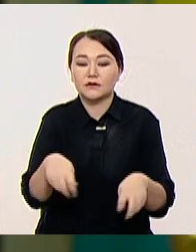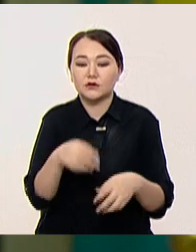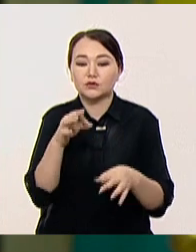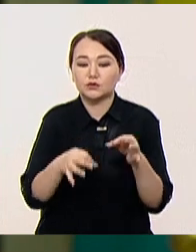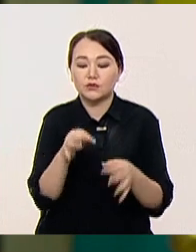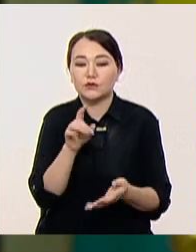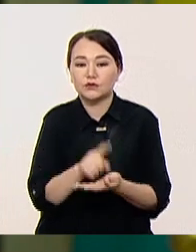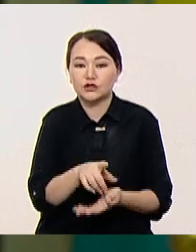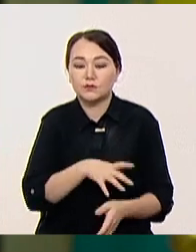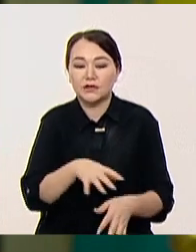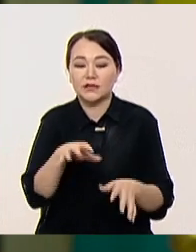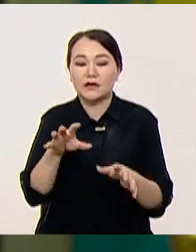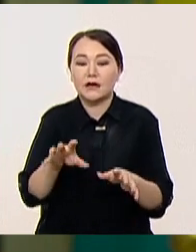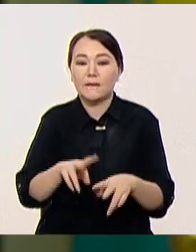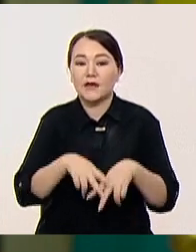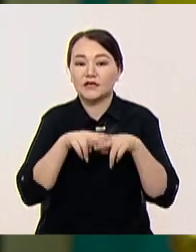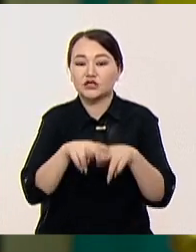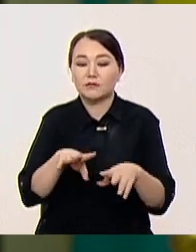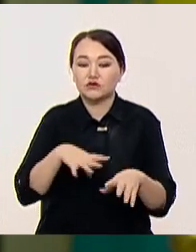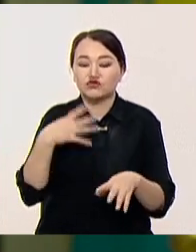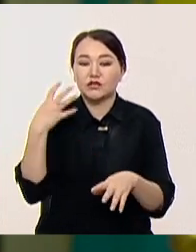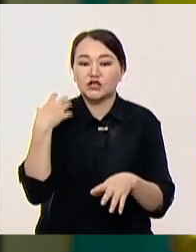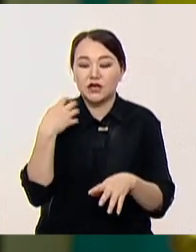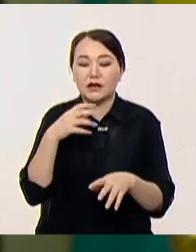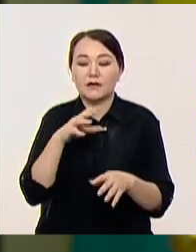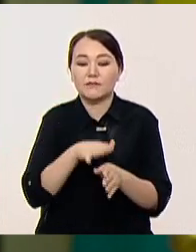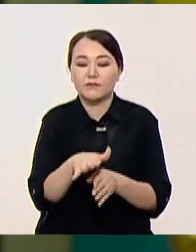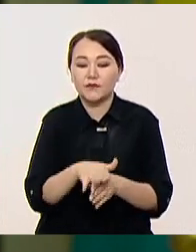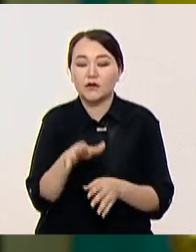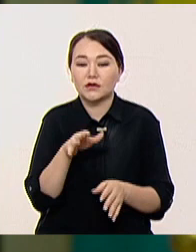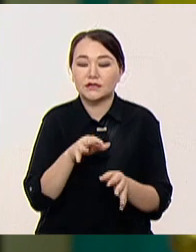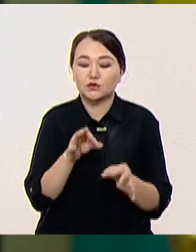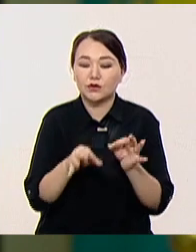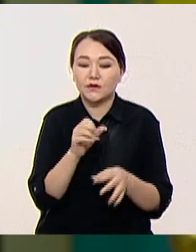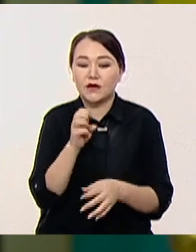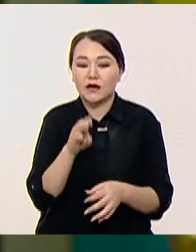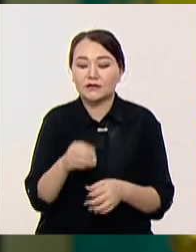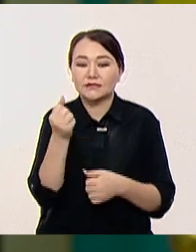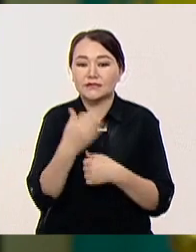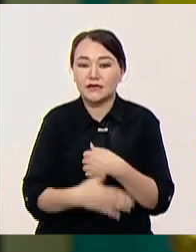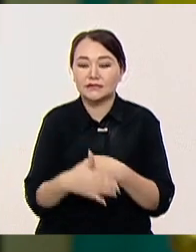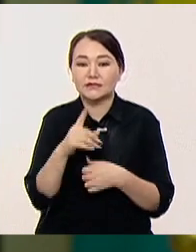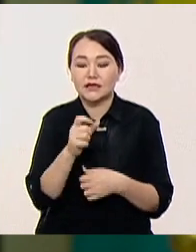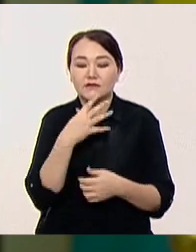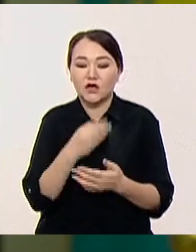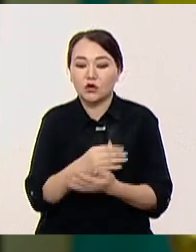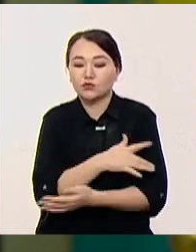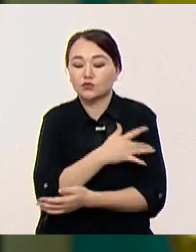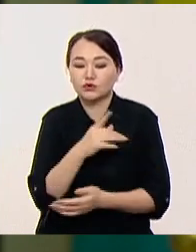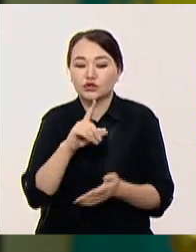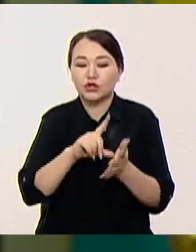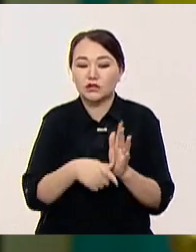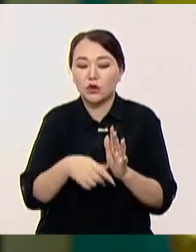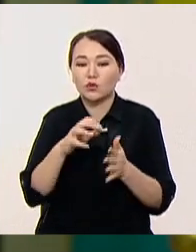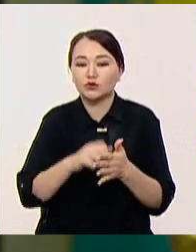суда. Деньги он перечислил экс-начальнику департамента по исполнению судебных актов столицы. За свои услуги ЧСИ